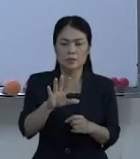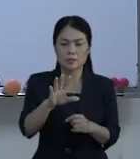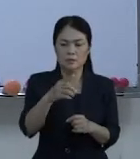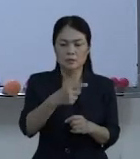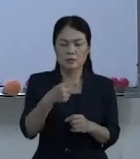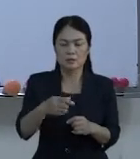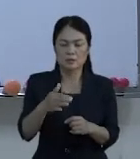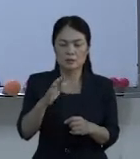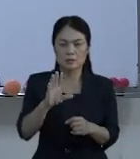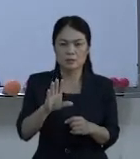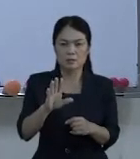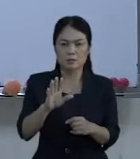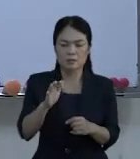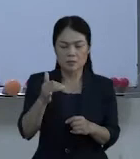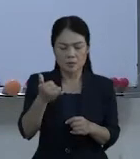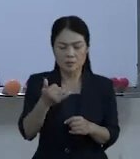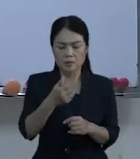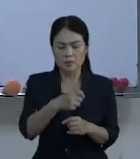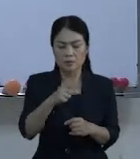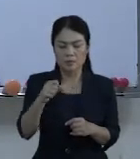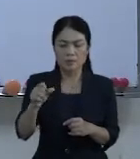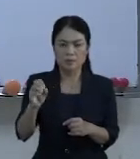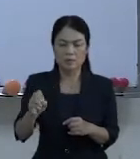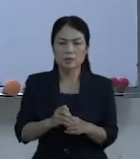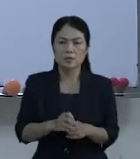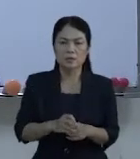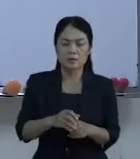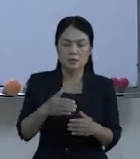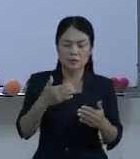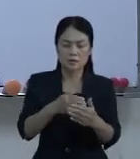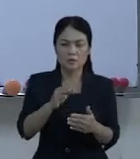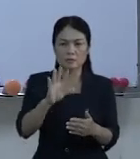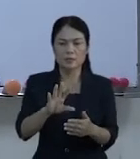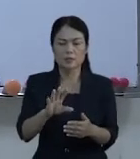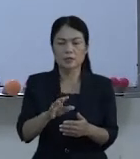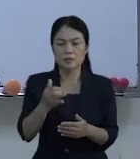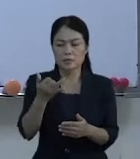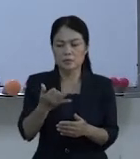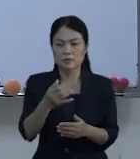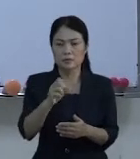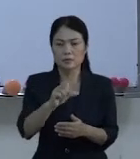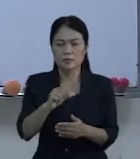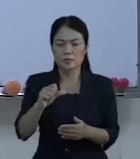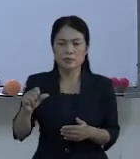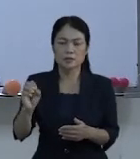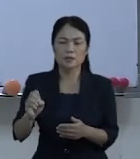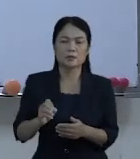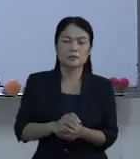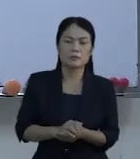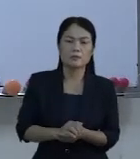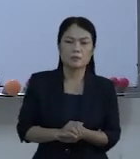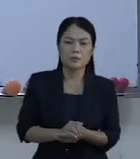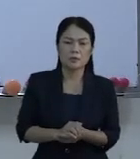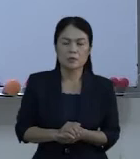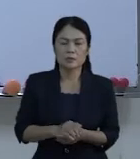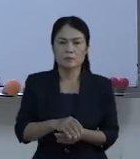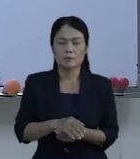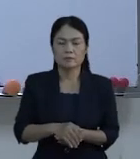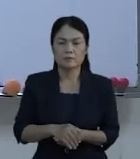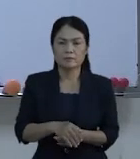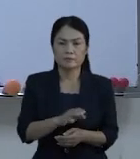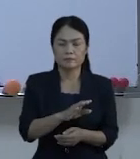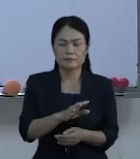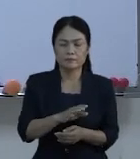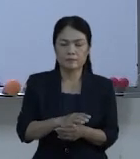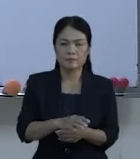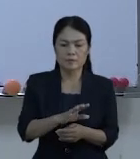pram liên bà mùi sáng rứ có nơi chết pram liên phẩm phẩm sáng con mưu từng ọc nha nè dương mưu bà con mưu từng ọc nha tha